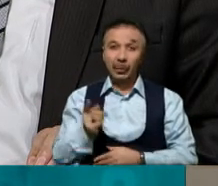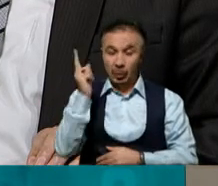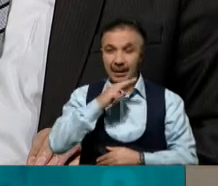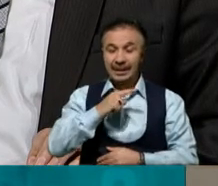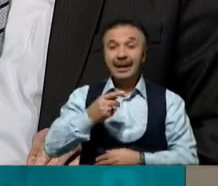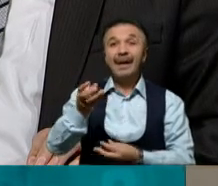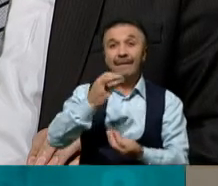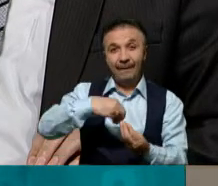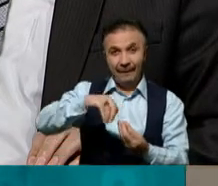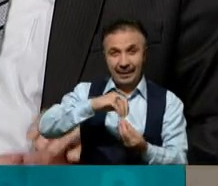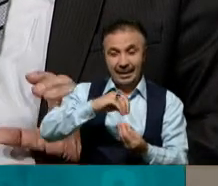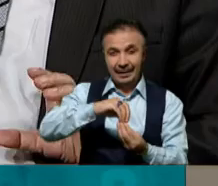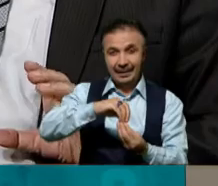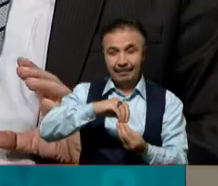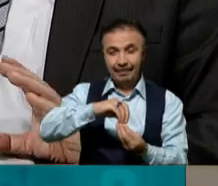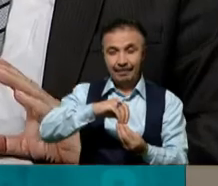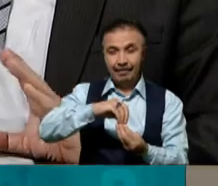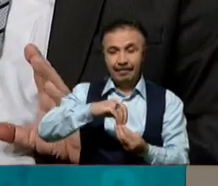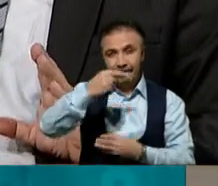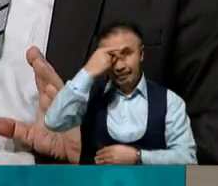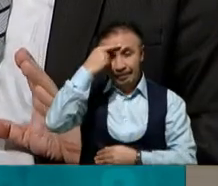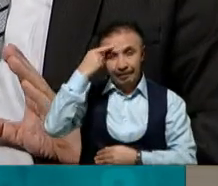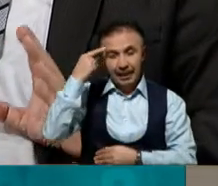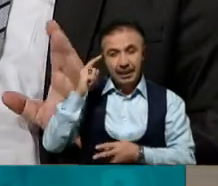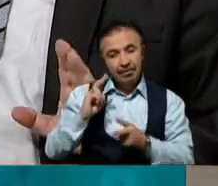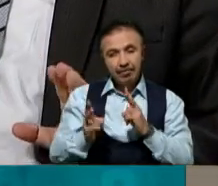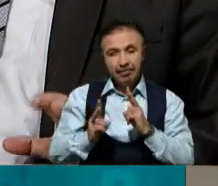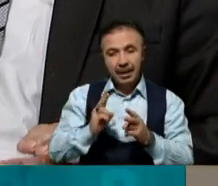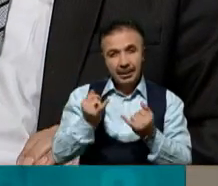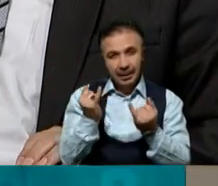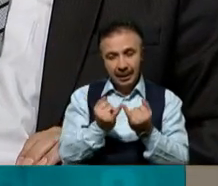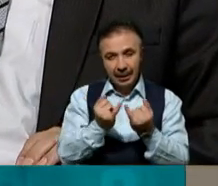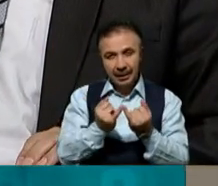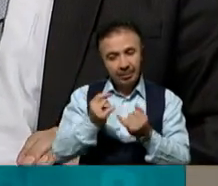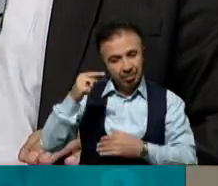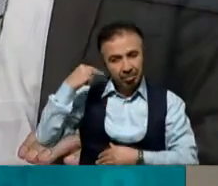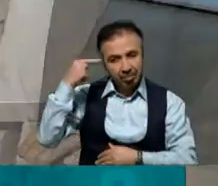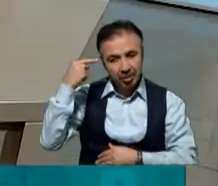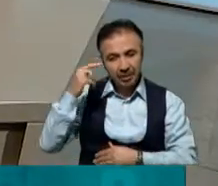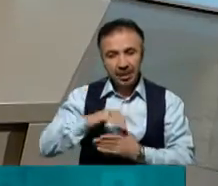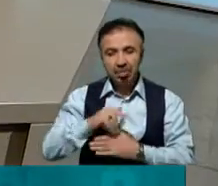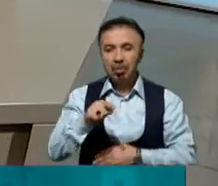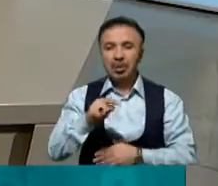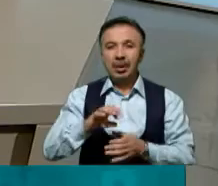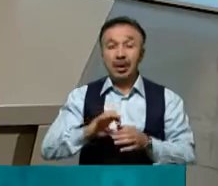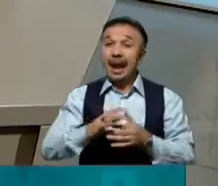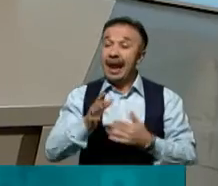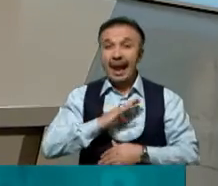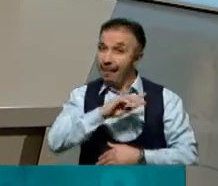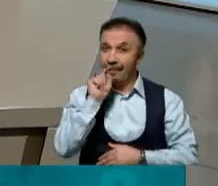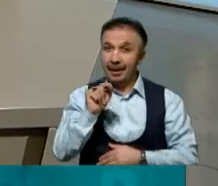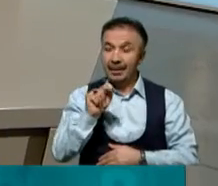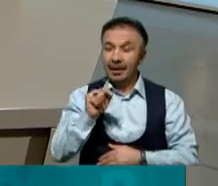faiz belki bazı kardeşlerimizin zihnine şöyle geliyor. Bunda ne var ki? Yani ben